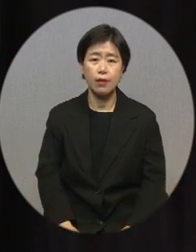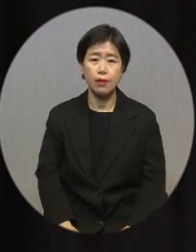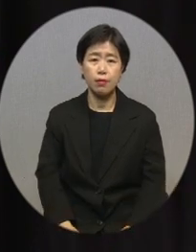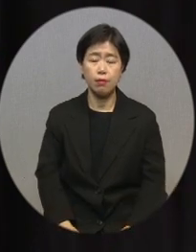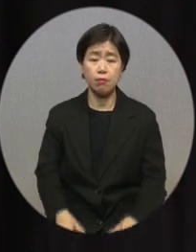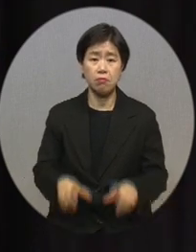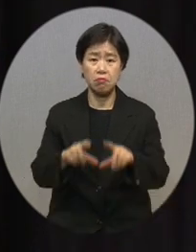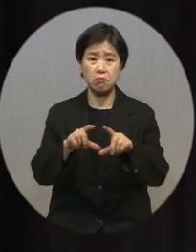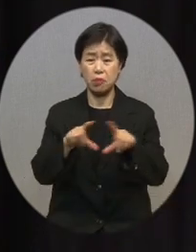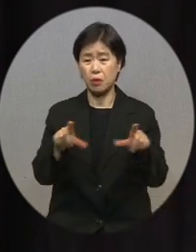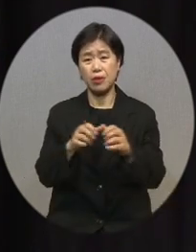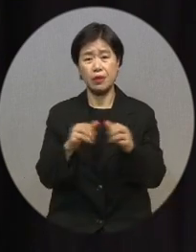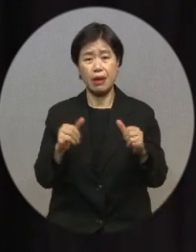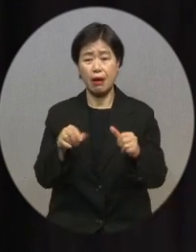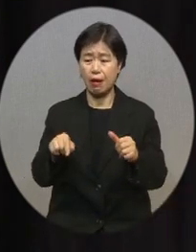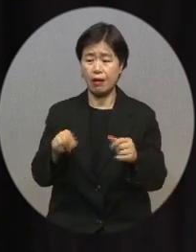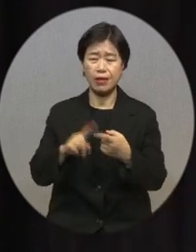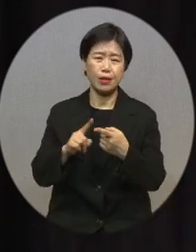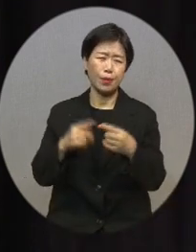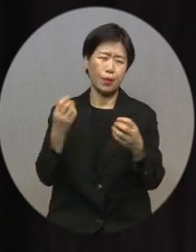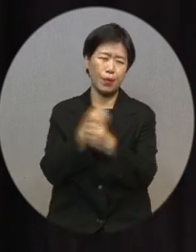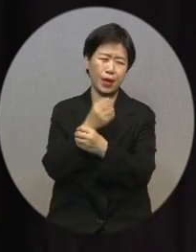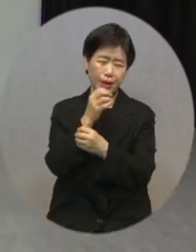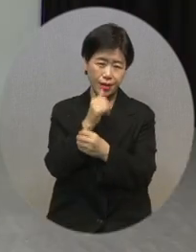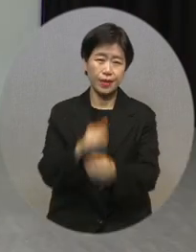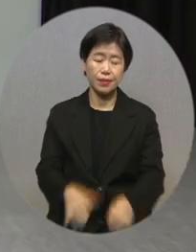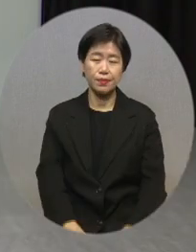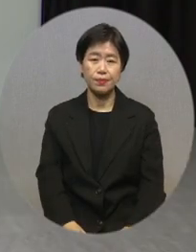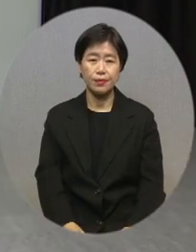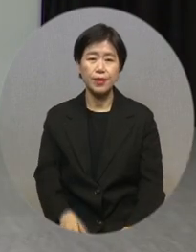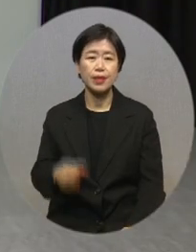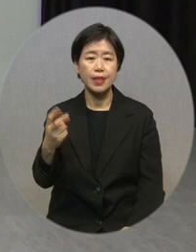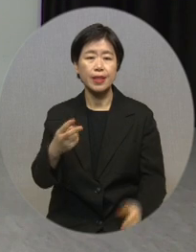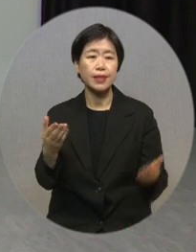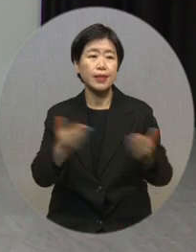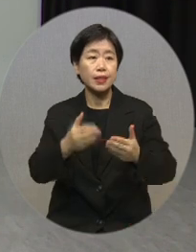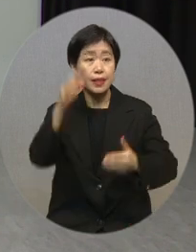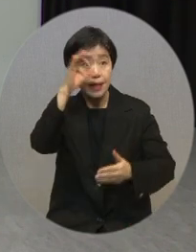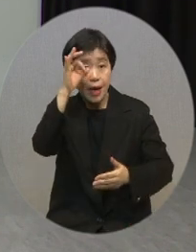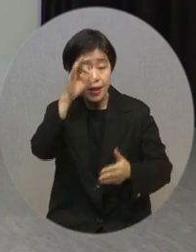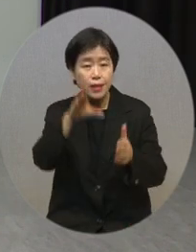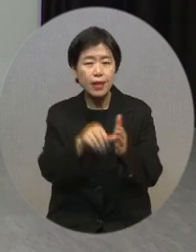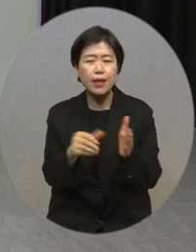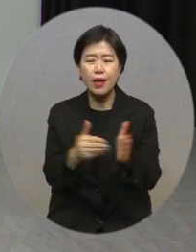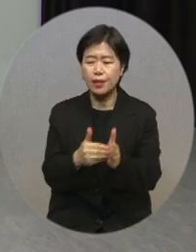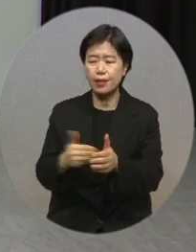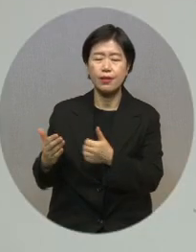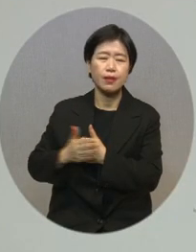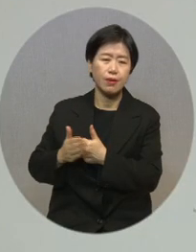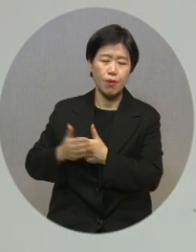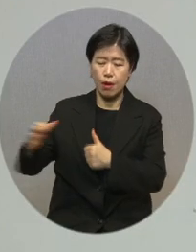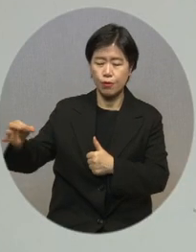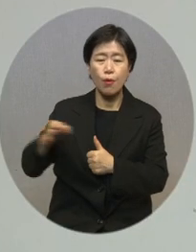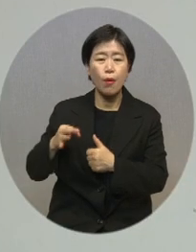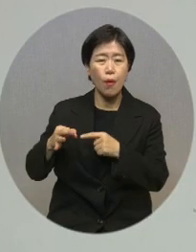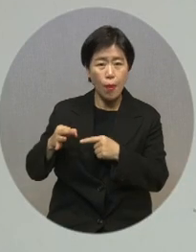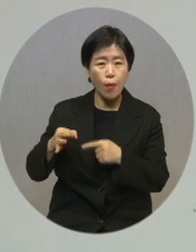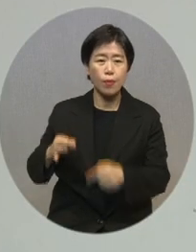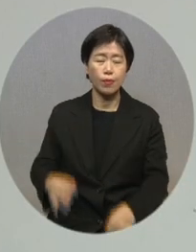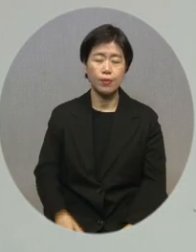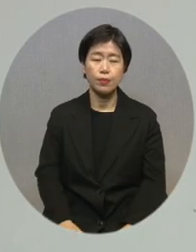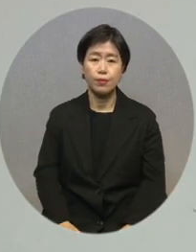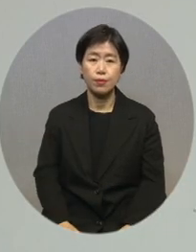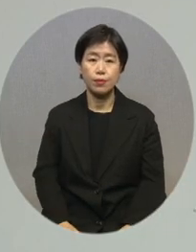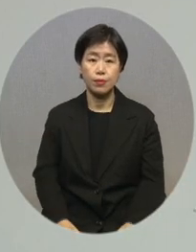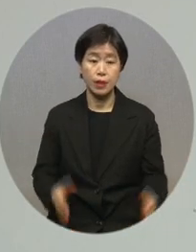사람들도 있을 네. 거 아니에요. 네, 그렇게 이제 재취업을 그 네. 지원한 그 하기 위해서 네. 제일 먼저 그 실직을